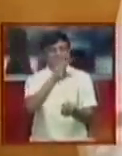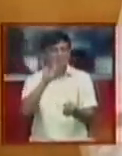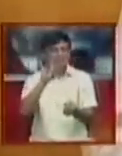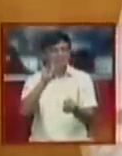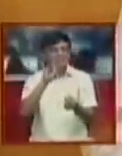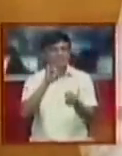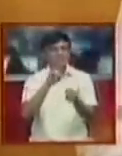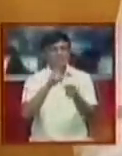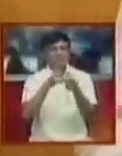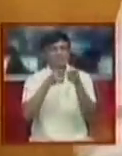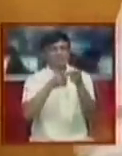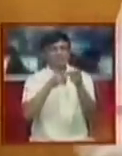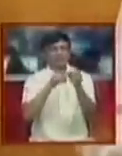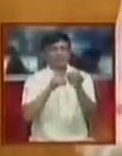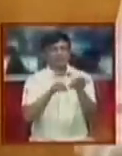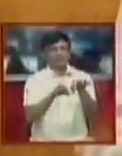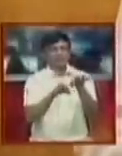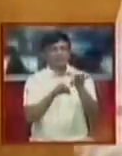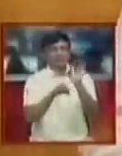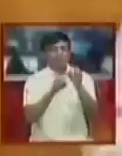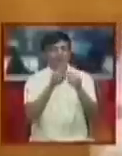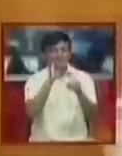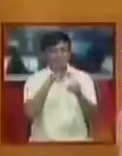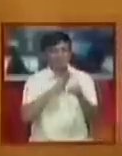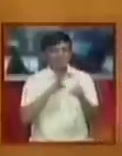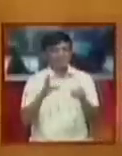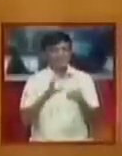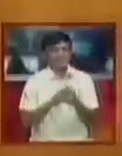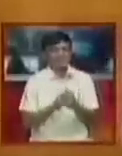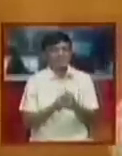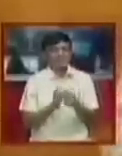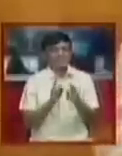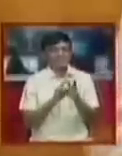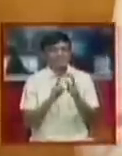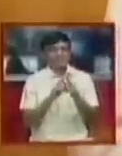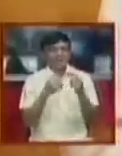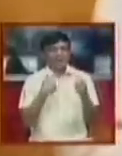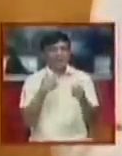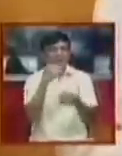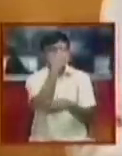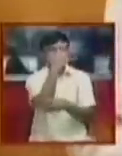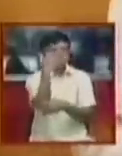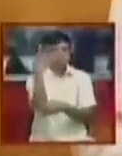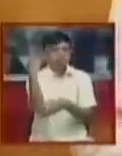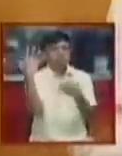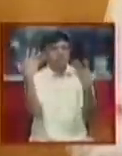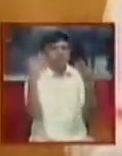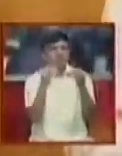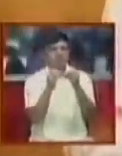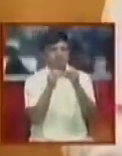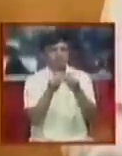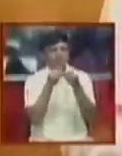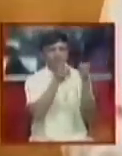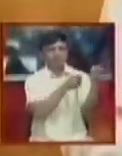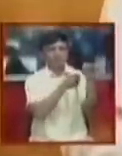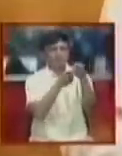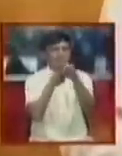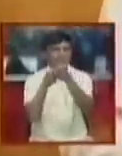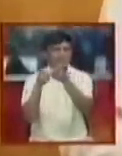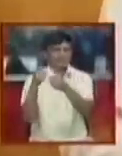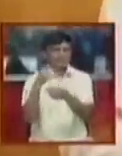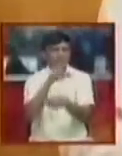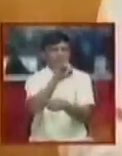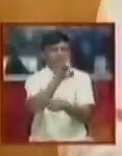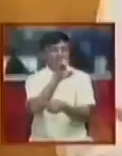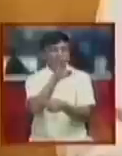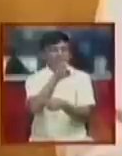2,588 na mga isda. Certified seeds, punla ng gabi, kasaba, goma at mga punong namumunga para sa